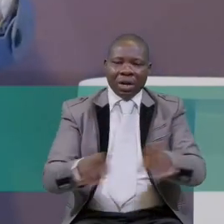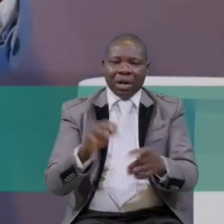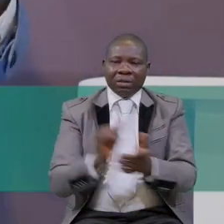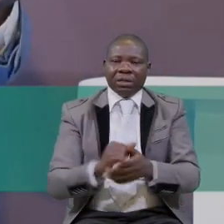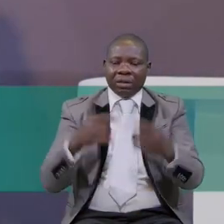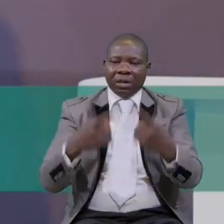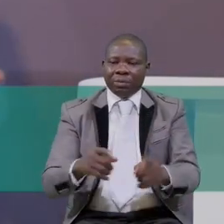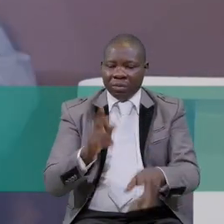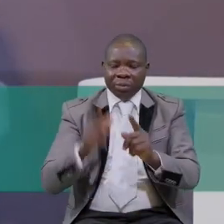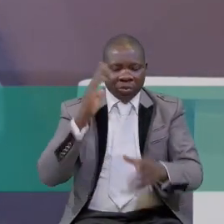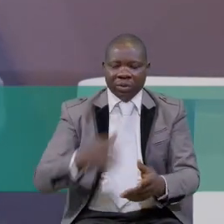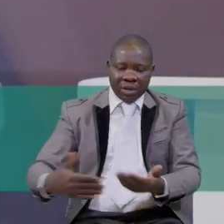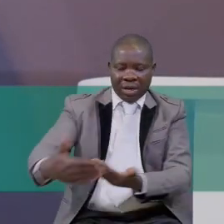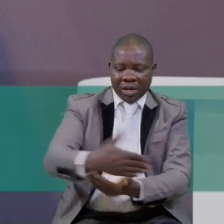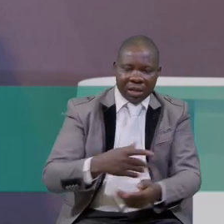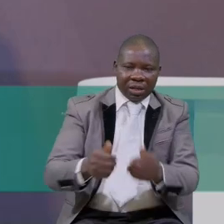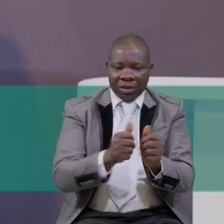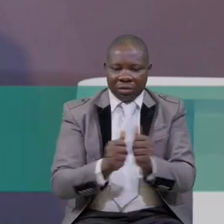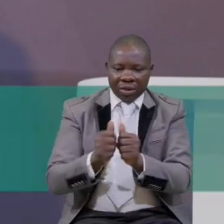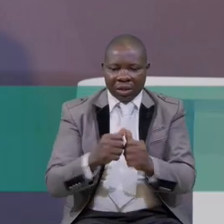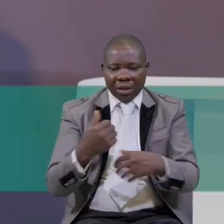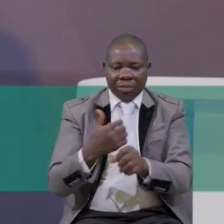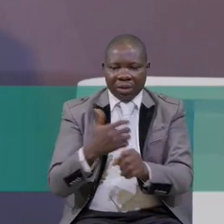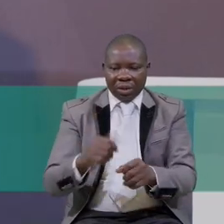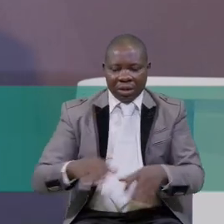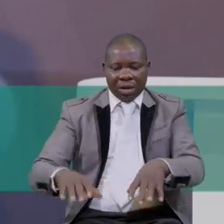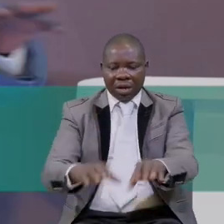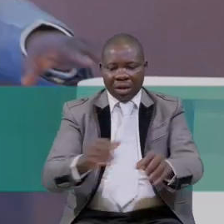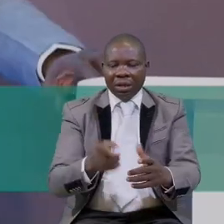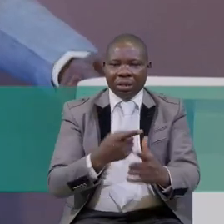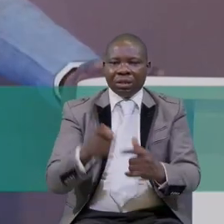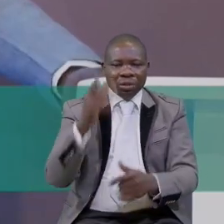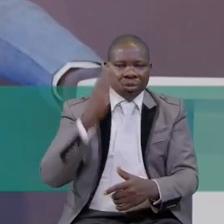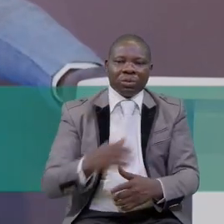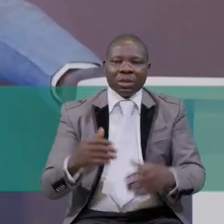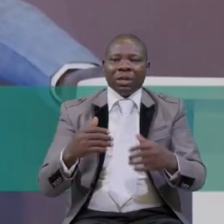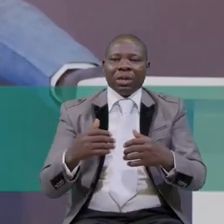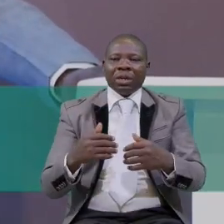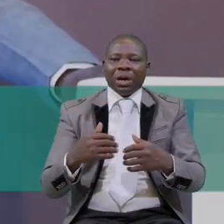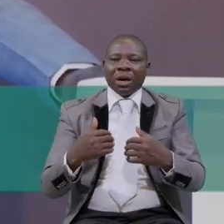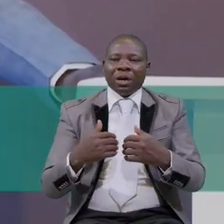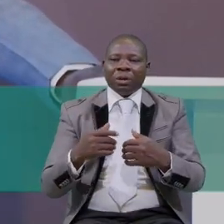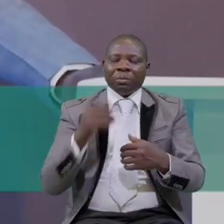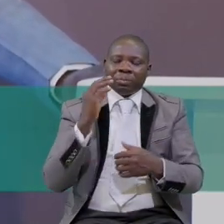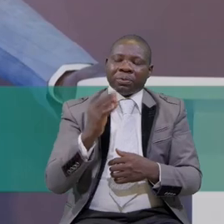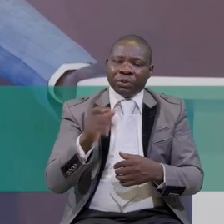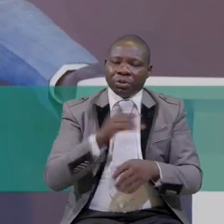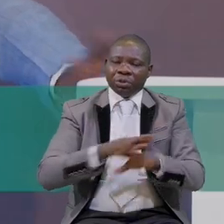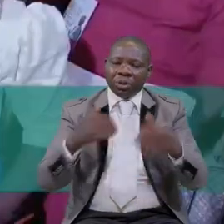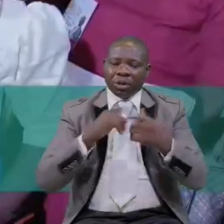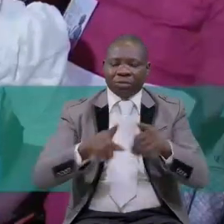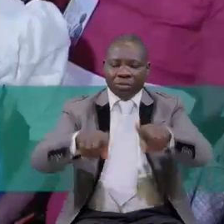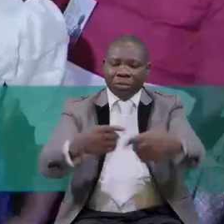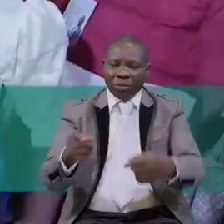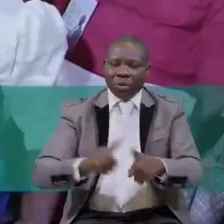quand ça arrive, les gens vont se rassembler. Et la foule va se rassembler. Et tu vas pas, ils ne vont pas te laisser partir. Tu vas prêcher